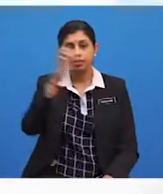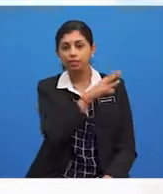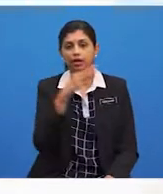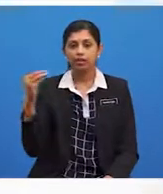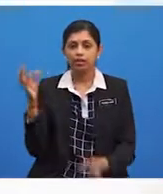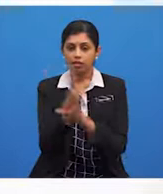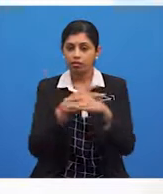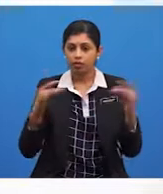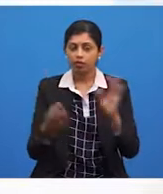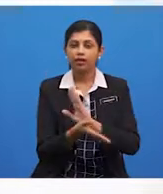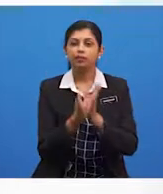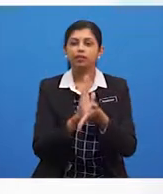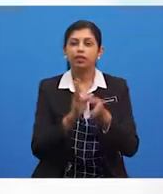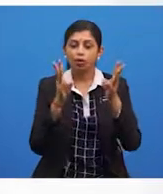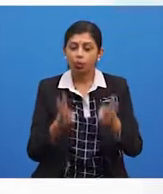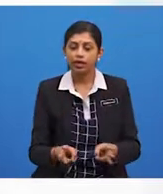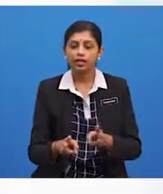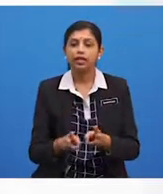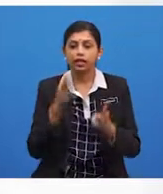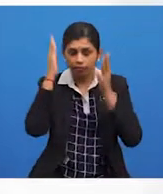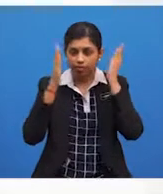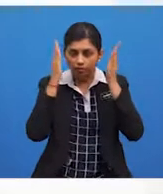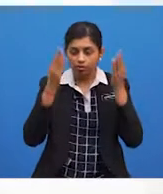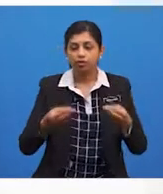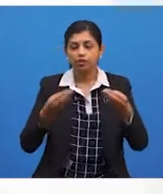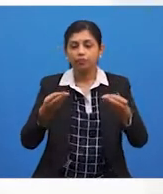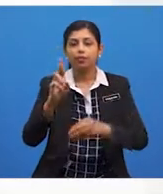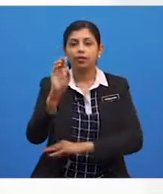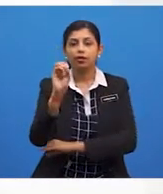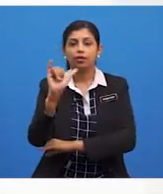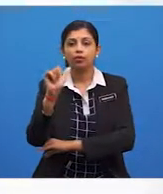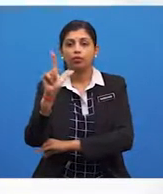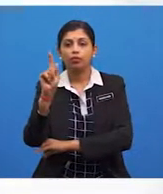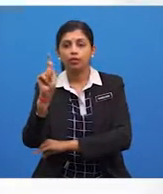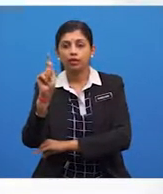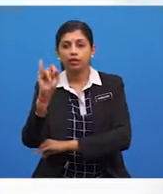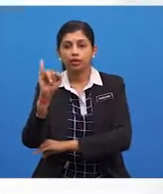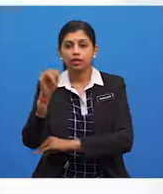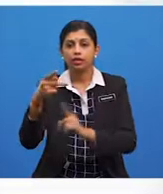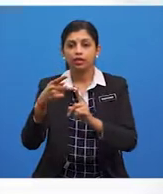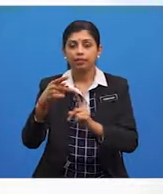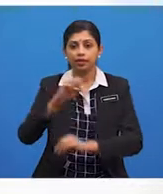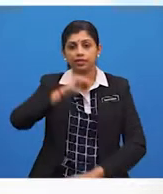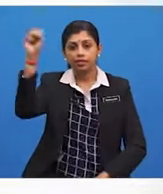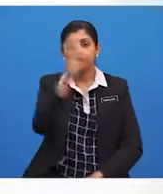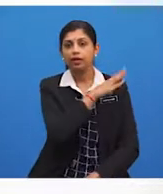negara Malaysia dan pemberian royalti oleh Kerajaan Persekutuan kepada Sabah dan